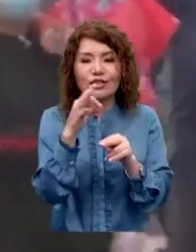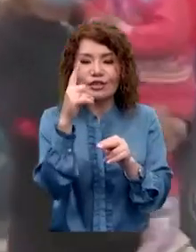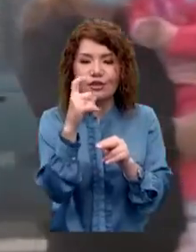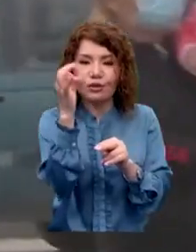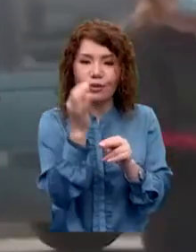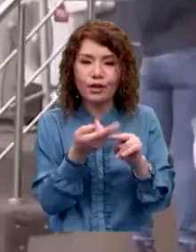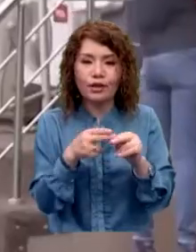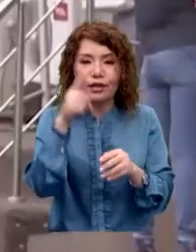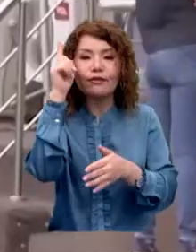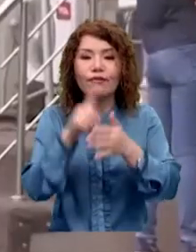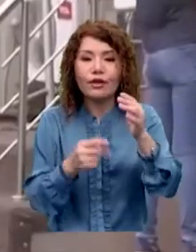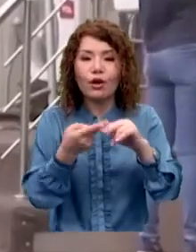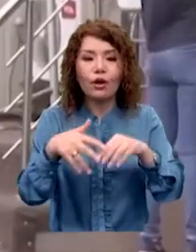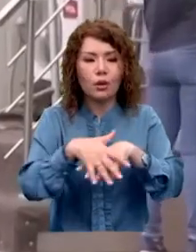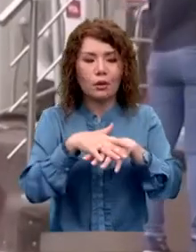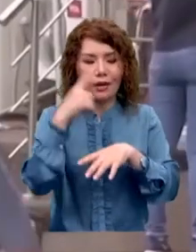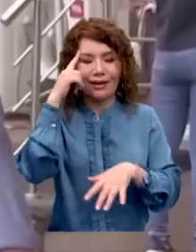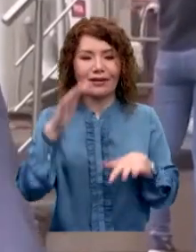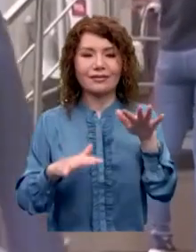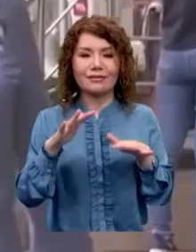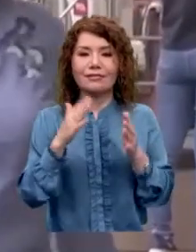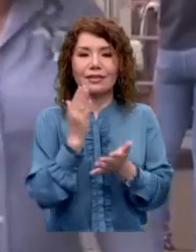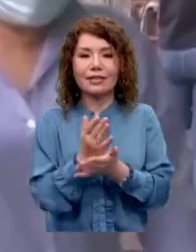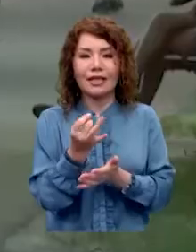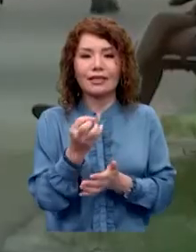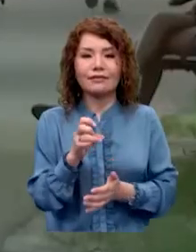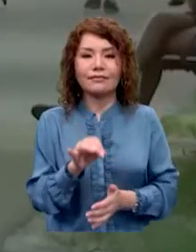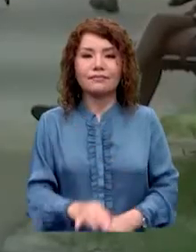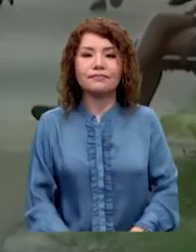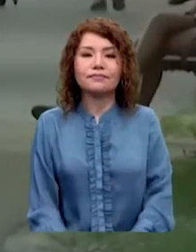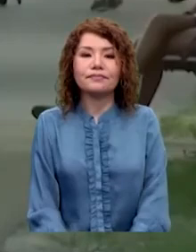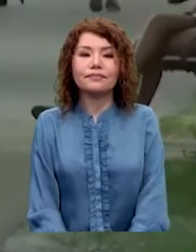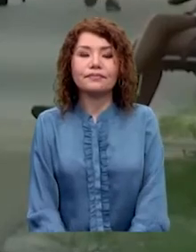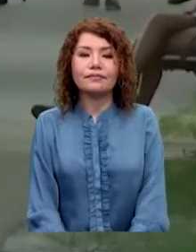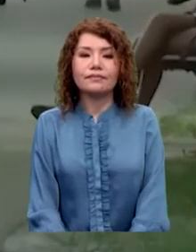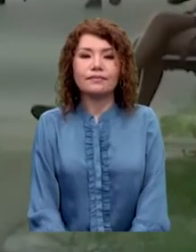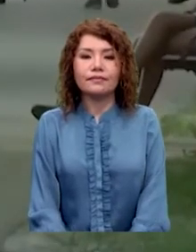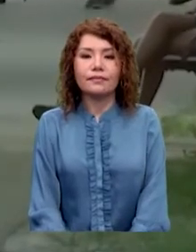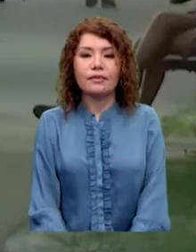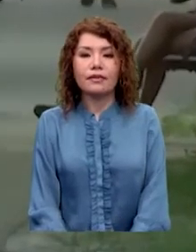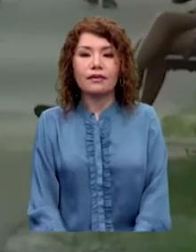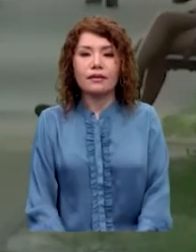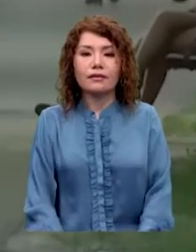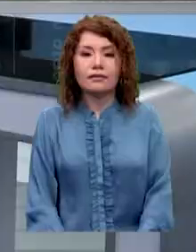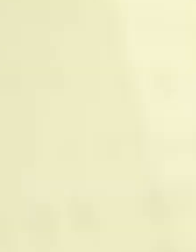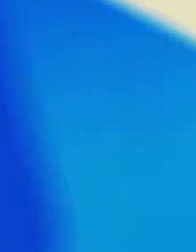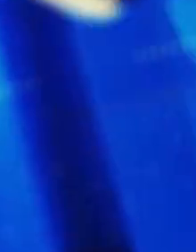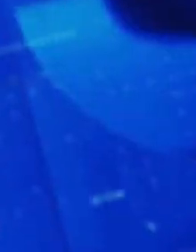сенімді, ал бұл санға халықтың өзі күмәнмен қарайды. Айзат Қайырлыбекқызы, Виктор Джигерис, Атамекен бизнес арнасы.